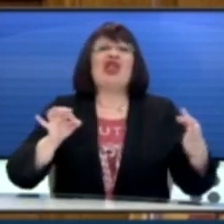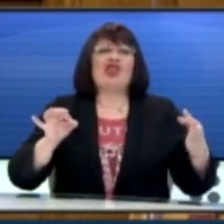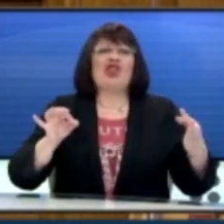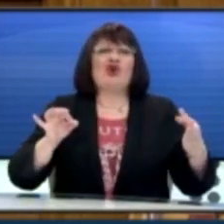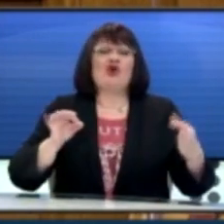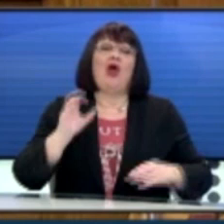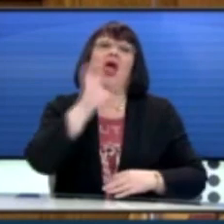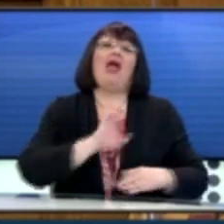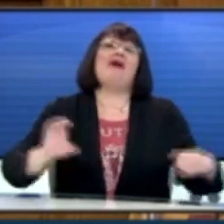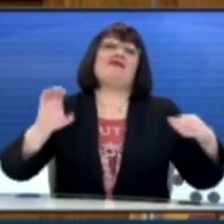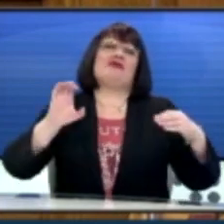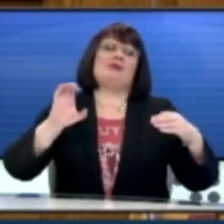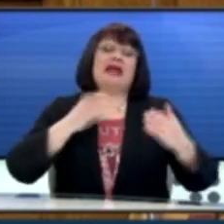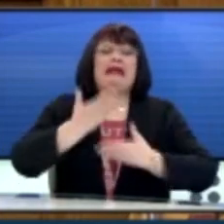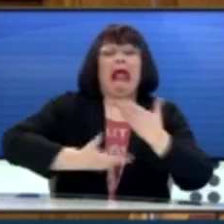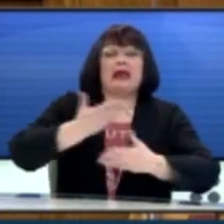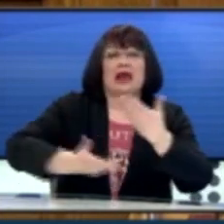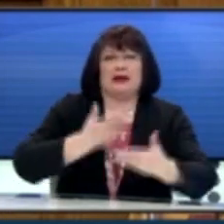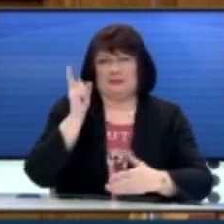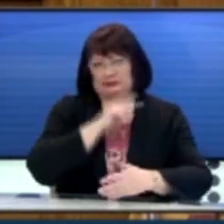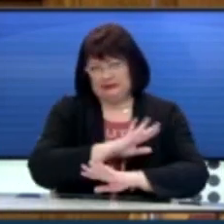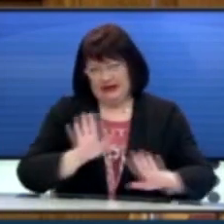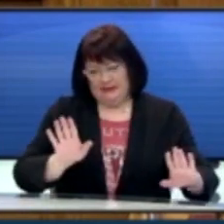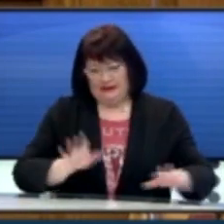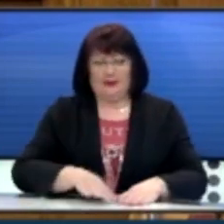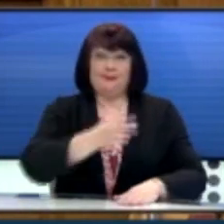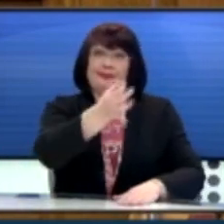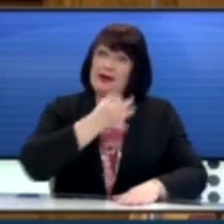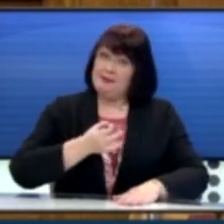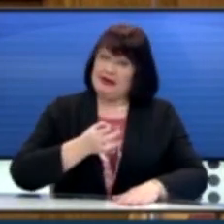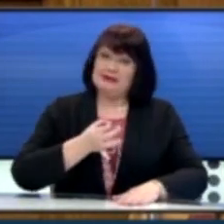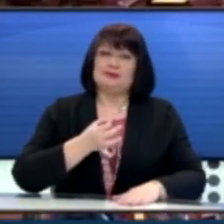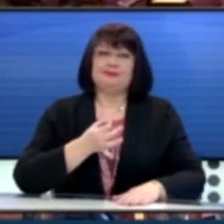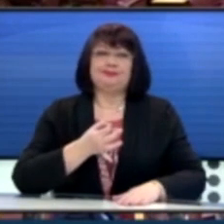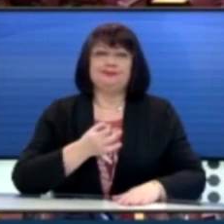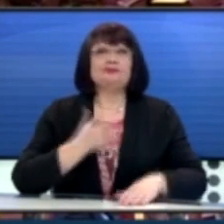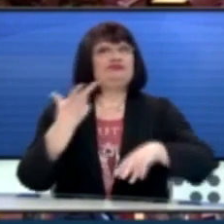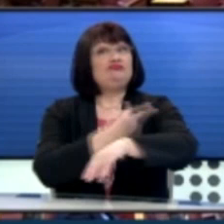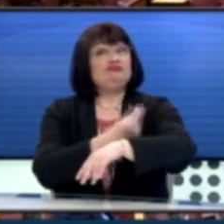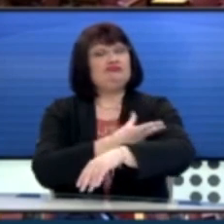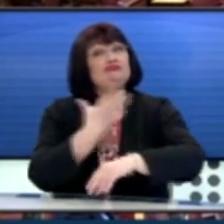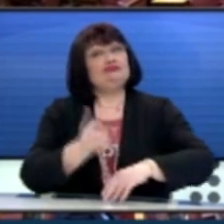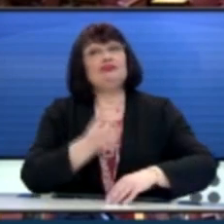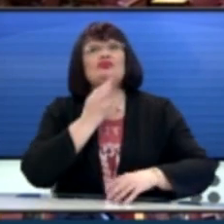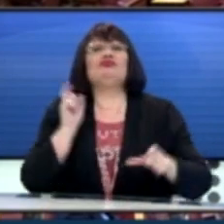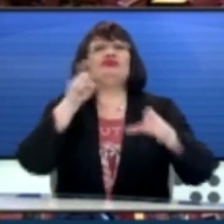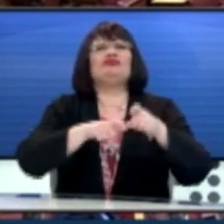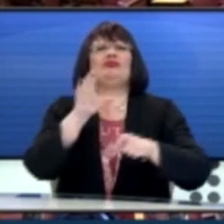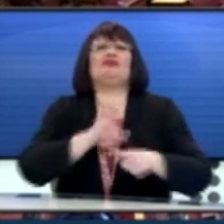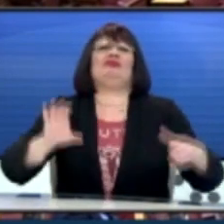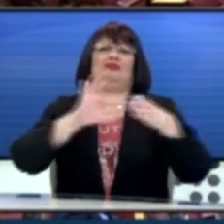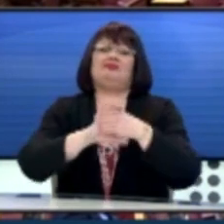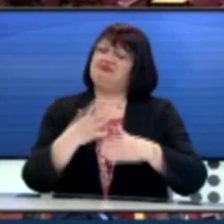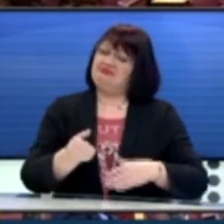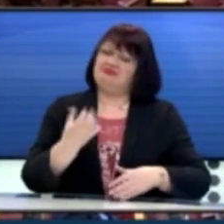περίφημης ευρωπαϊκής αλληλεγγύης. Μας λέγατε ότι θα έχουμε εμβόλια επειδή είμαστε στην Ευρωπαϊκή